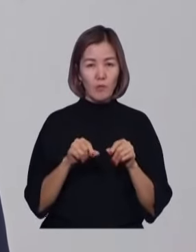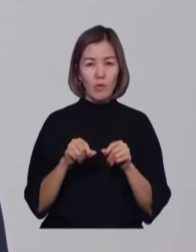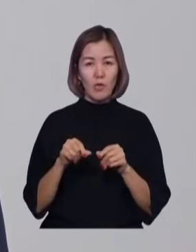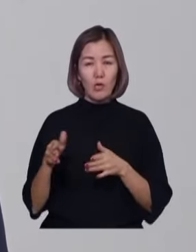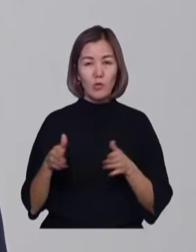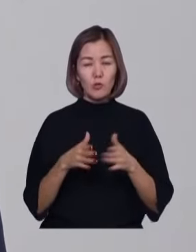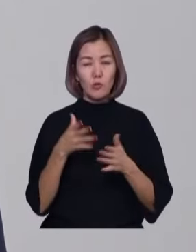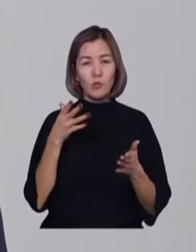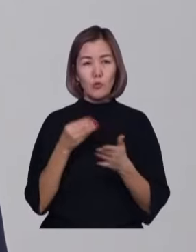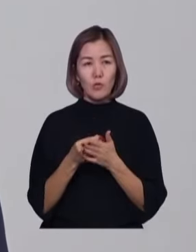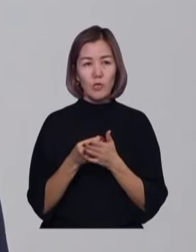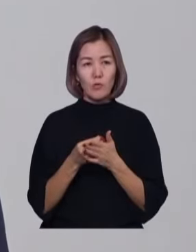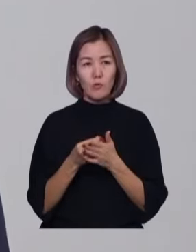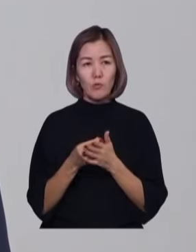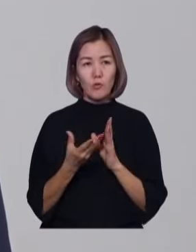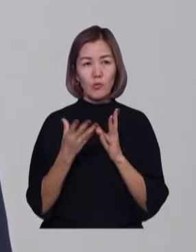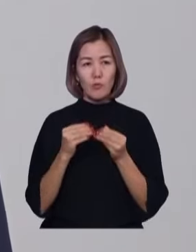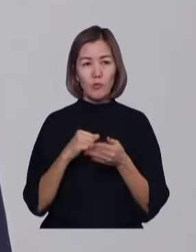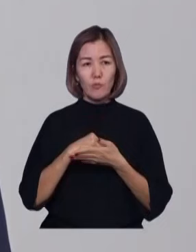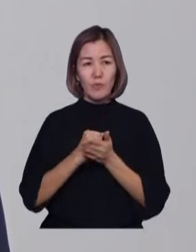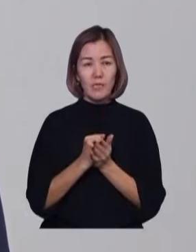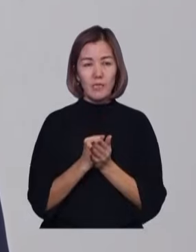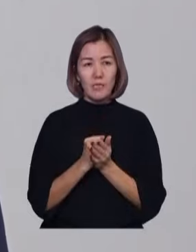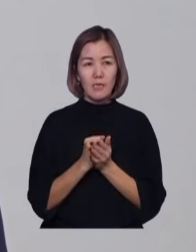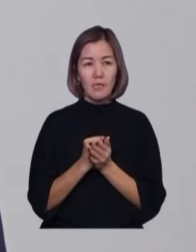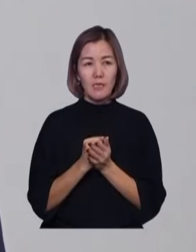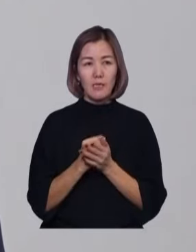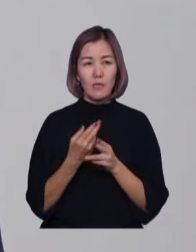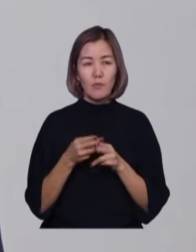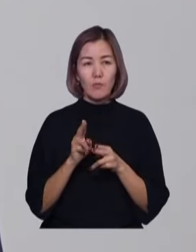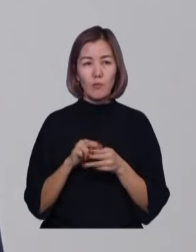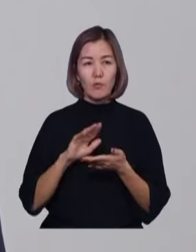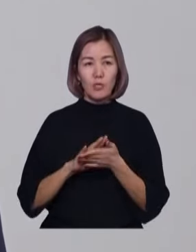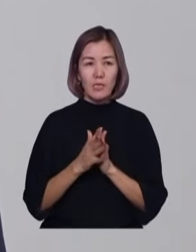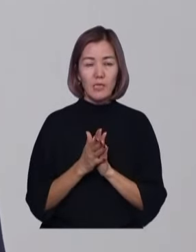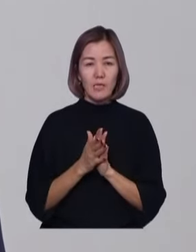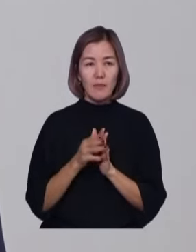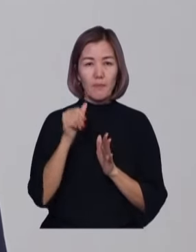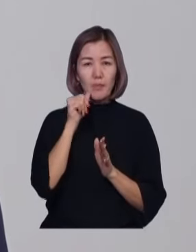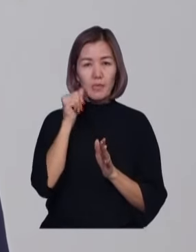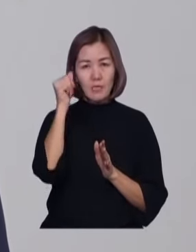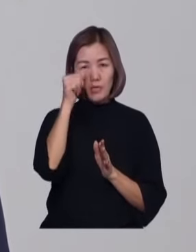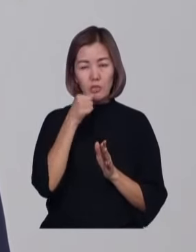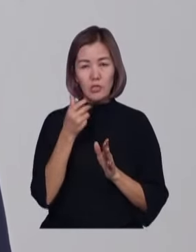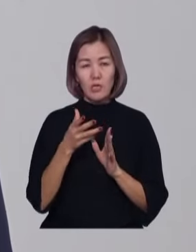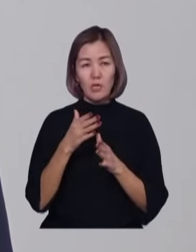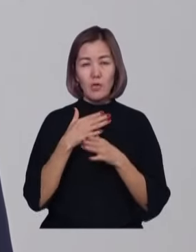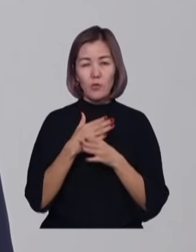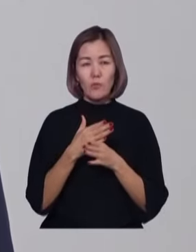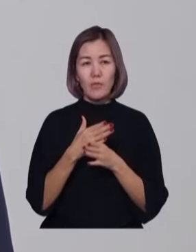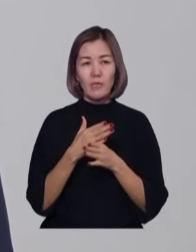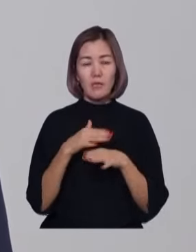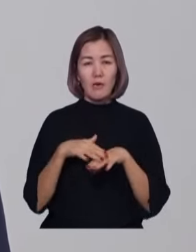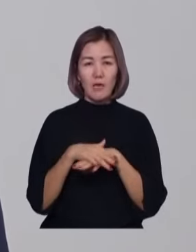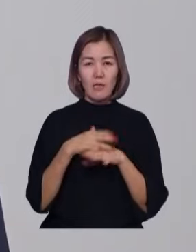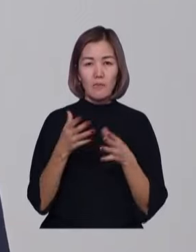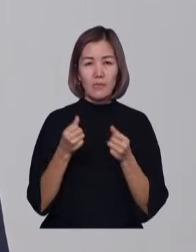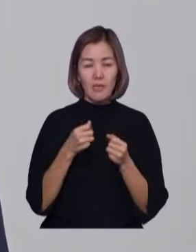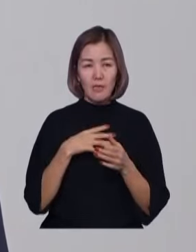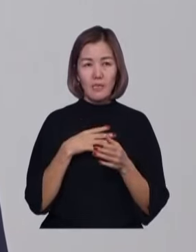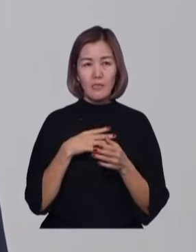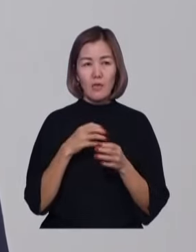туралы мөлшерлемені біз бүгін бекіттік. Бұл жағдайда біздің былтырғы жылы да осы көмекті халқымыз алған, пайдаланған